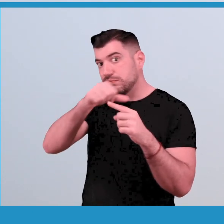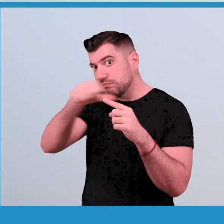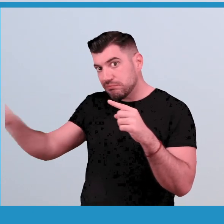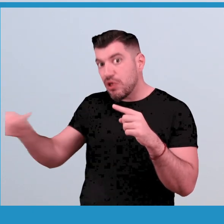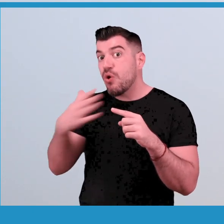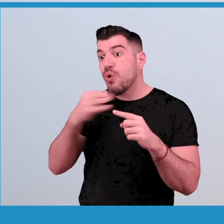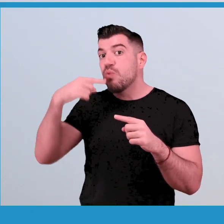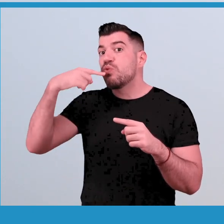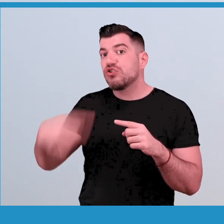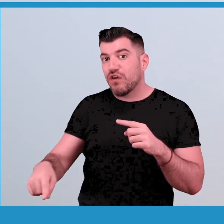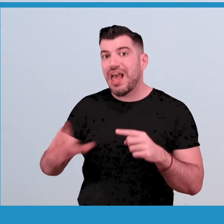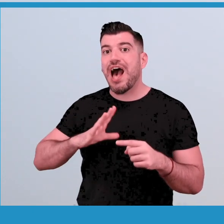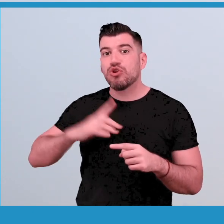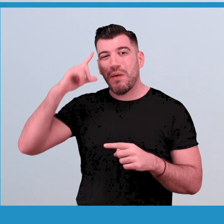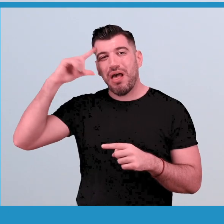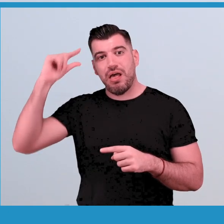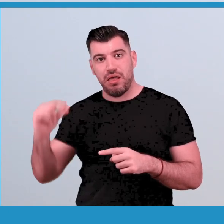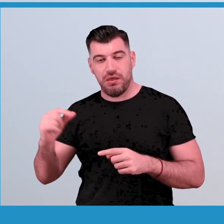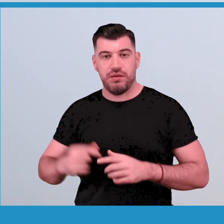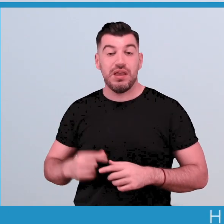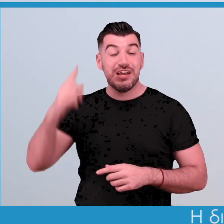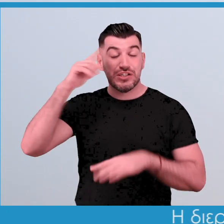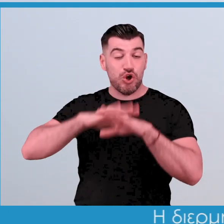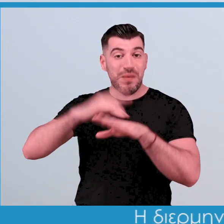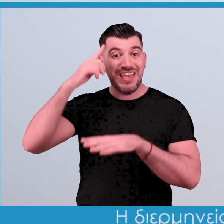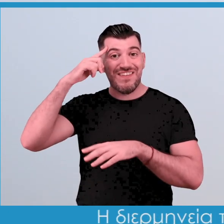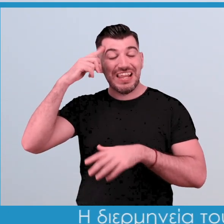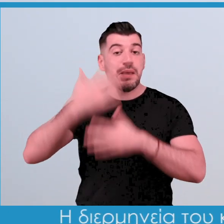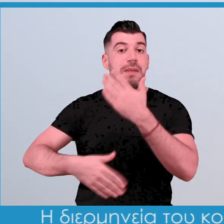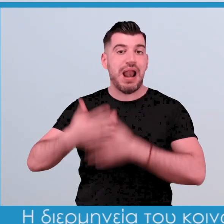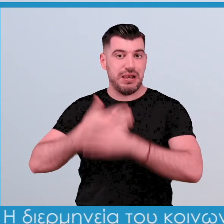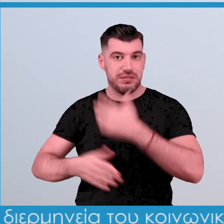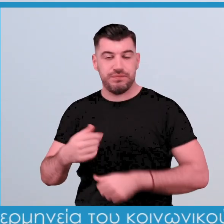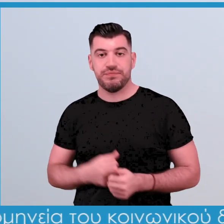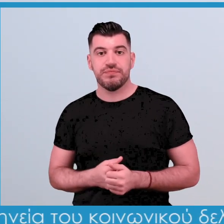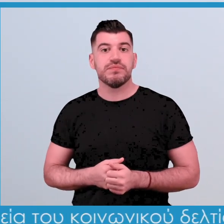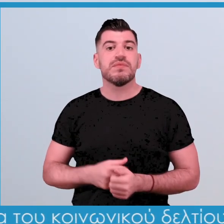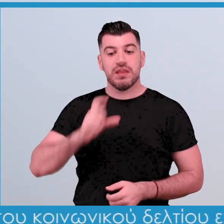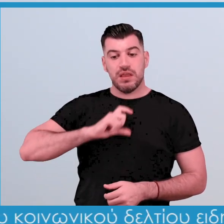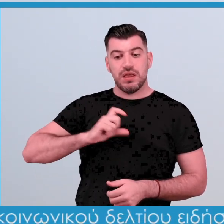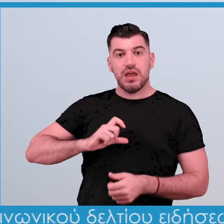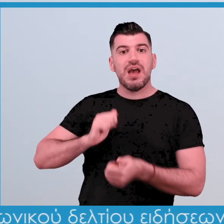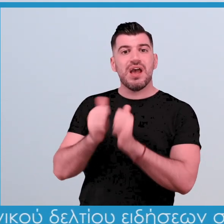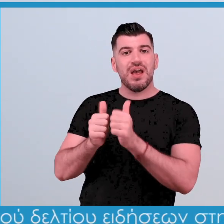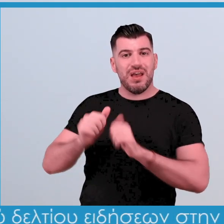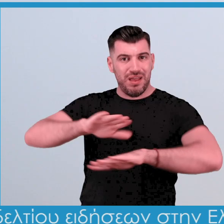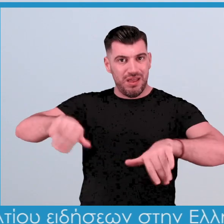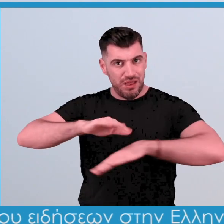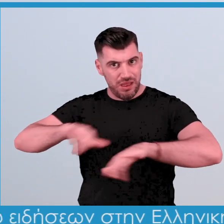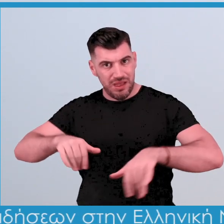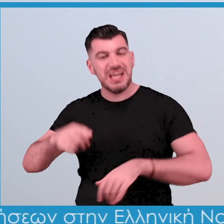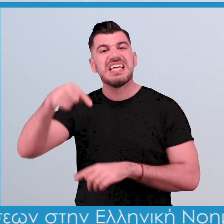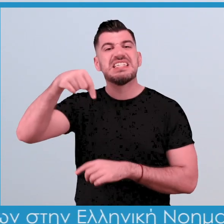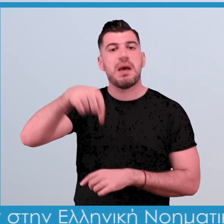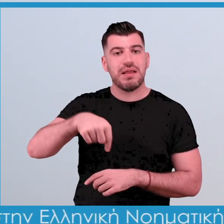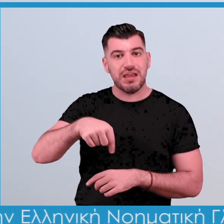εγκεφαλική παράλυση. Ο Αντώνης Τσαπατάκης, παρολυμπιονίκης, συμμετέχει σε βίντεο με κοινωνικό μήνυμα της Ελλάς για